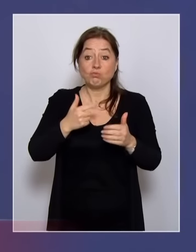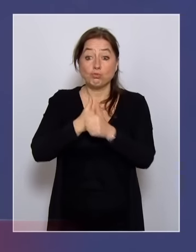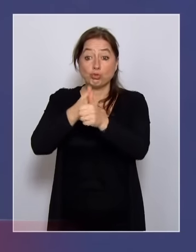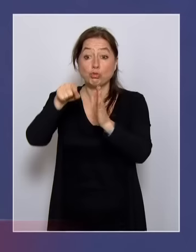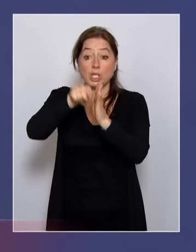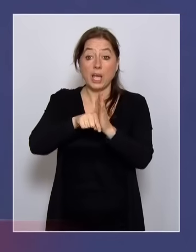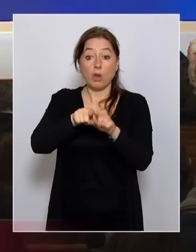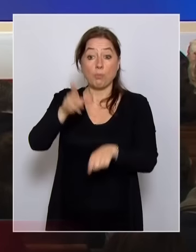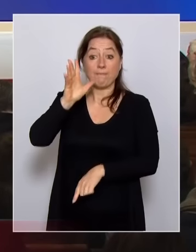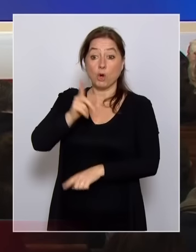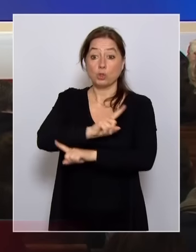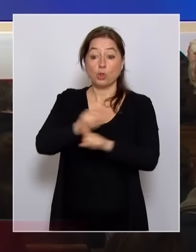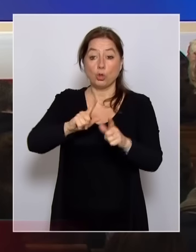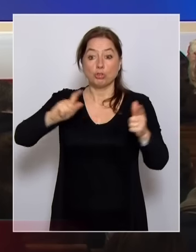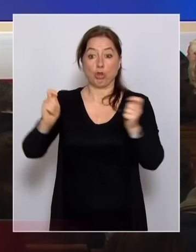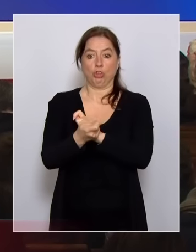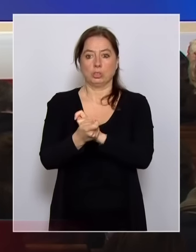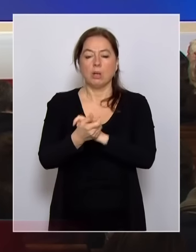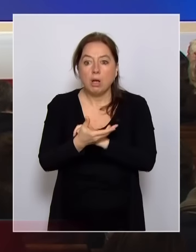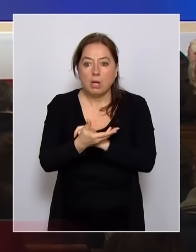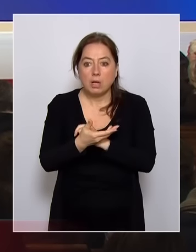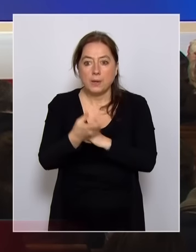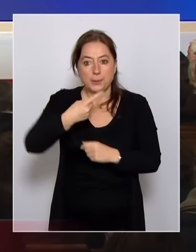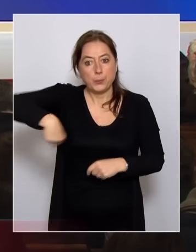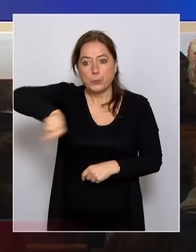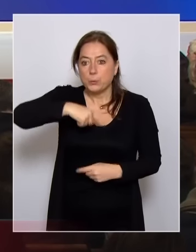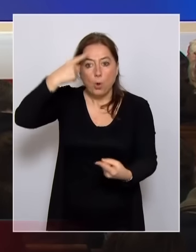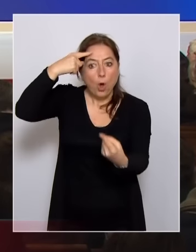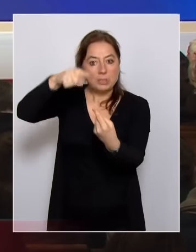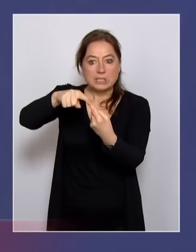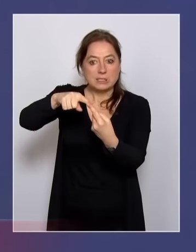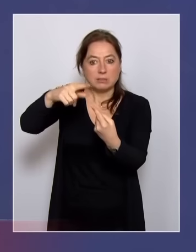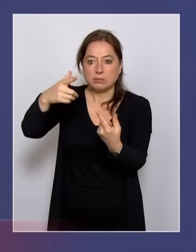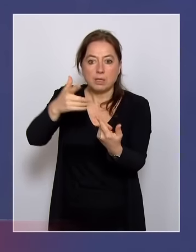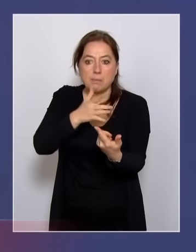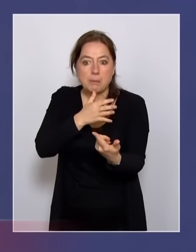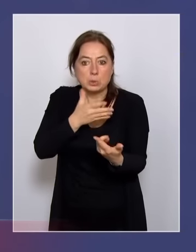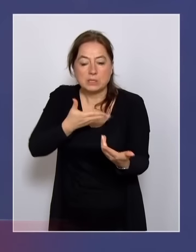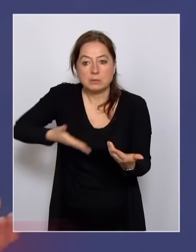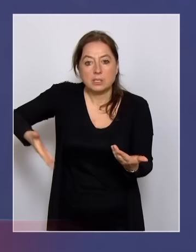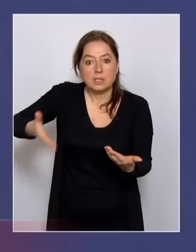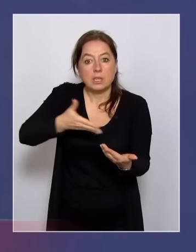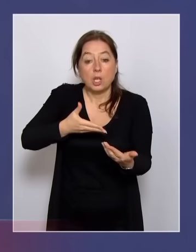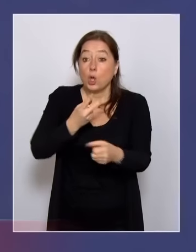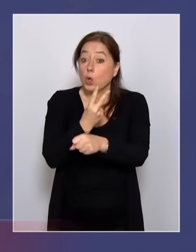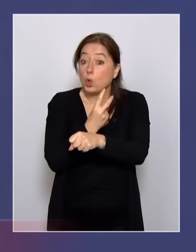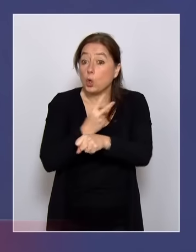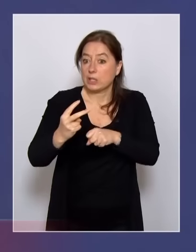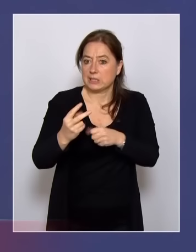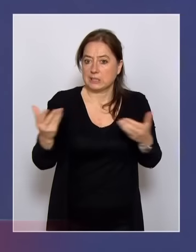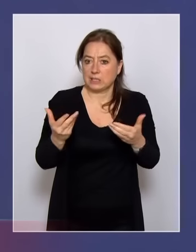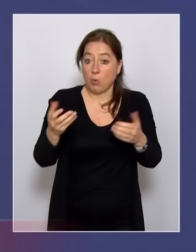Et donc, nous ne pouvons plus tenir nos objectifs. Le risque, c'est évidemment notre